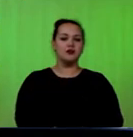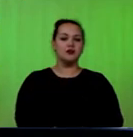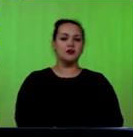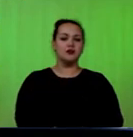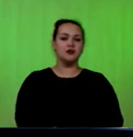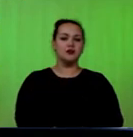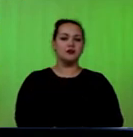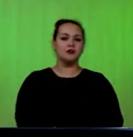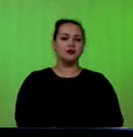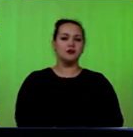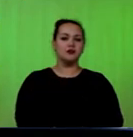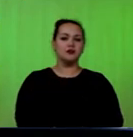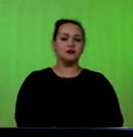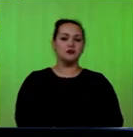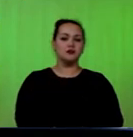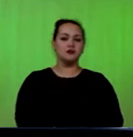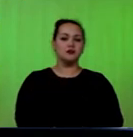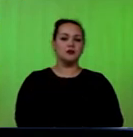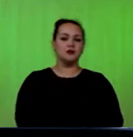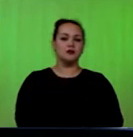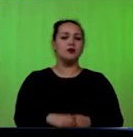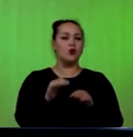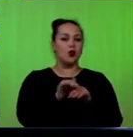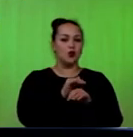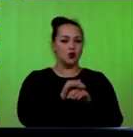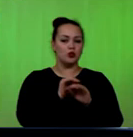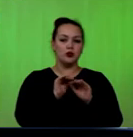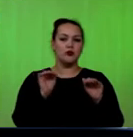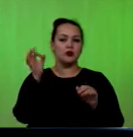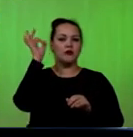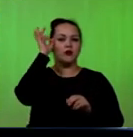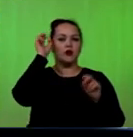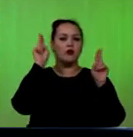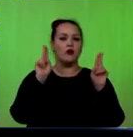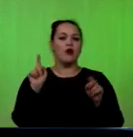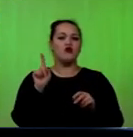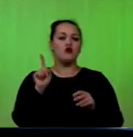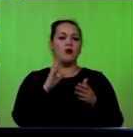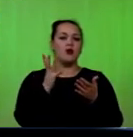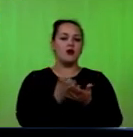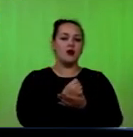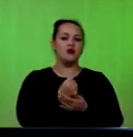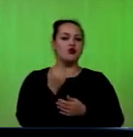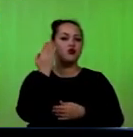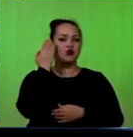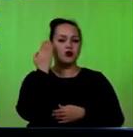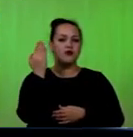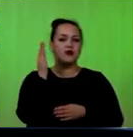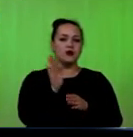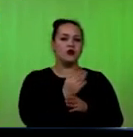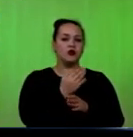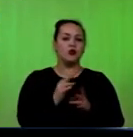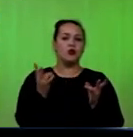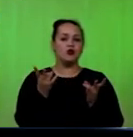молодцы ребятки вы вспомнили правила для того чтобы найти неизвестные 2 мая мы должны частное